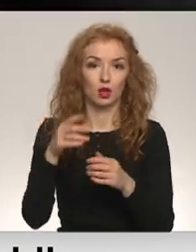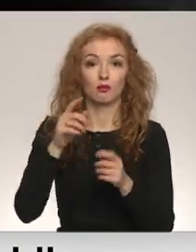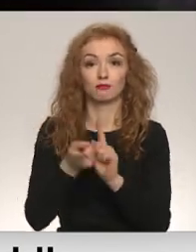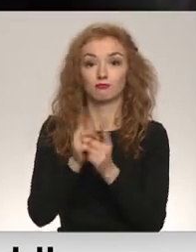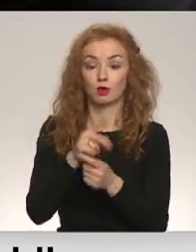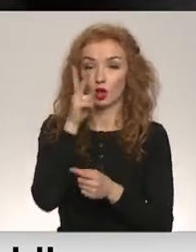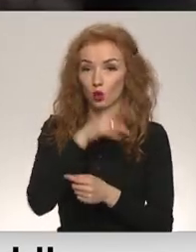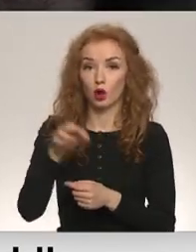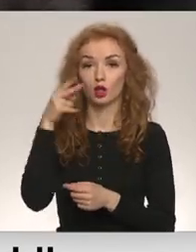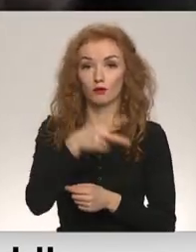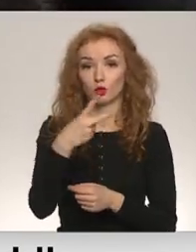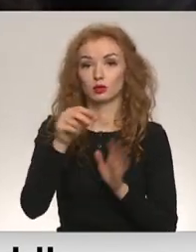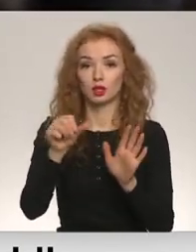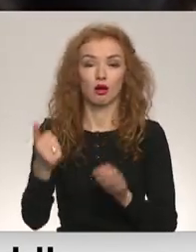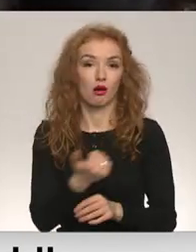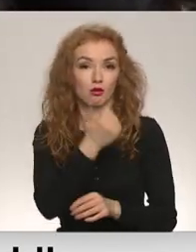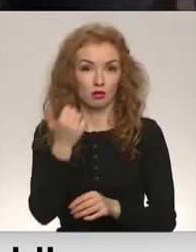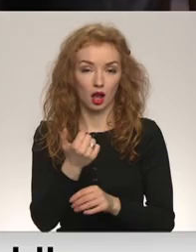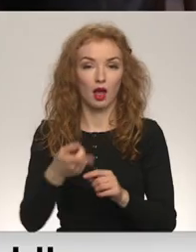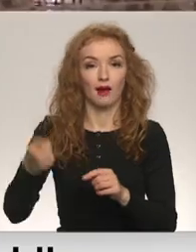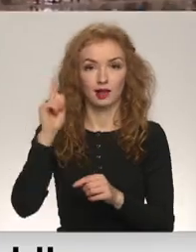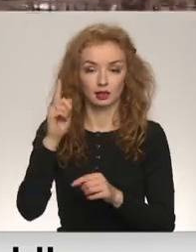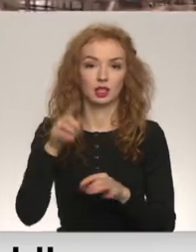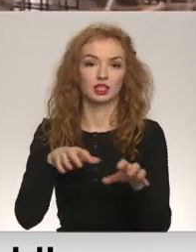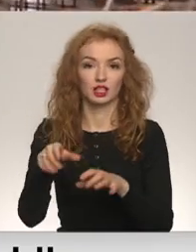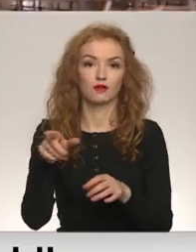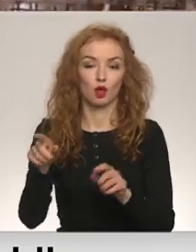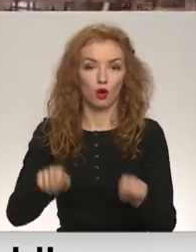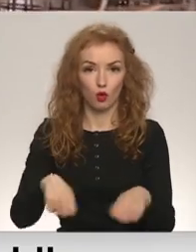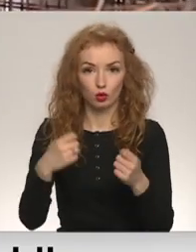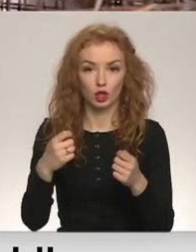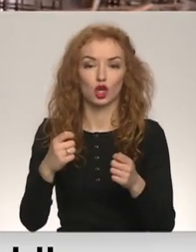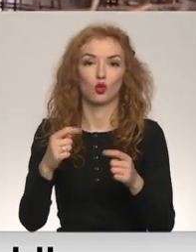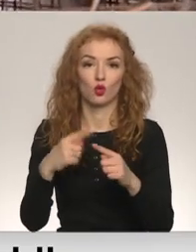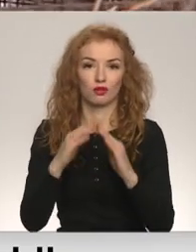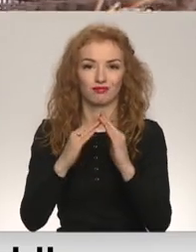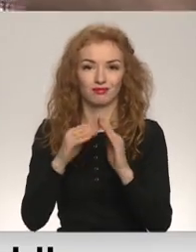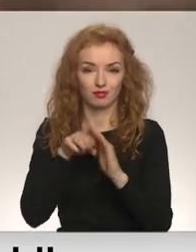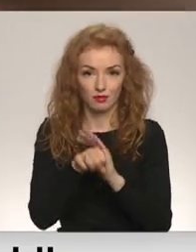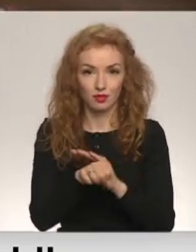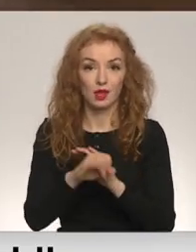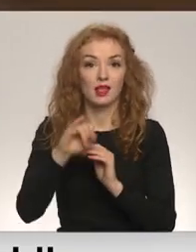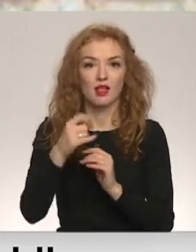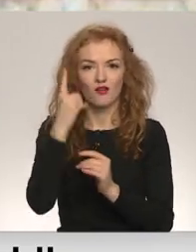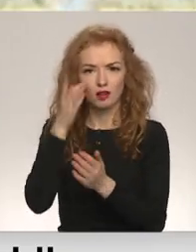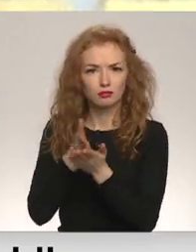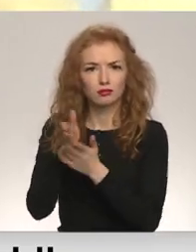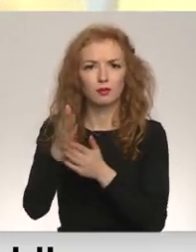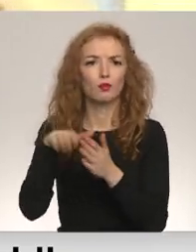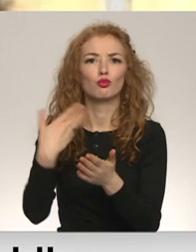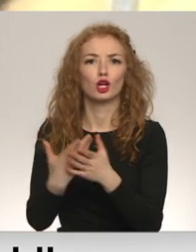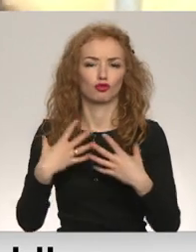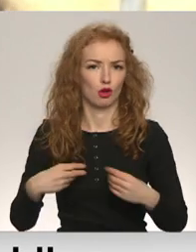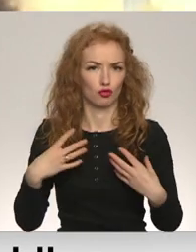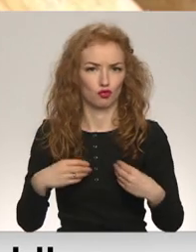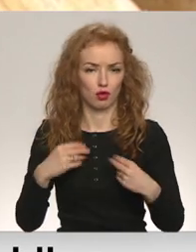2026. Gada aizliegt lauksaimniecības dzīvnieku audzēšanu un turēšanu, ja vienīgais vai galvenais nolūks ir kažokādas ieguve.